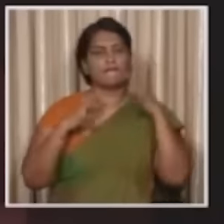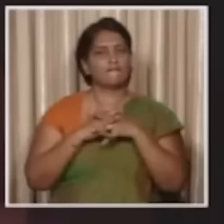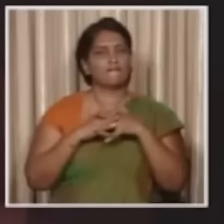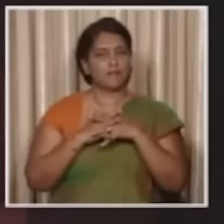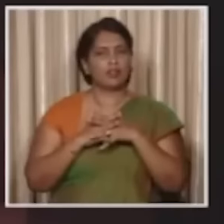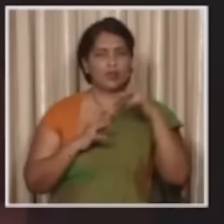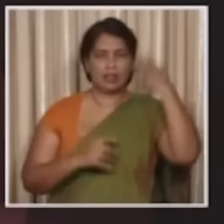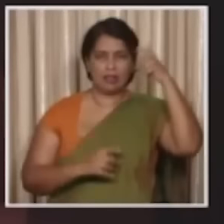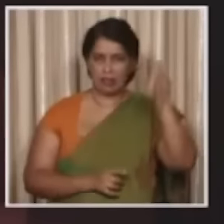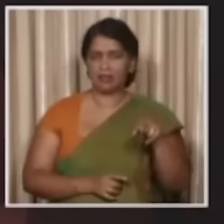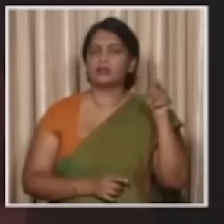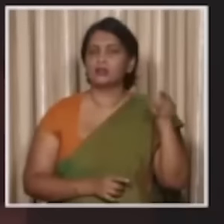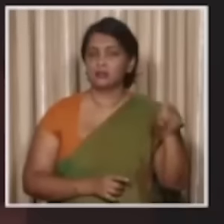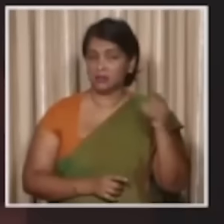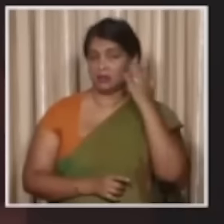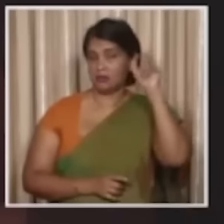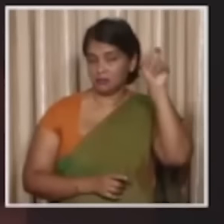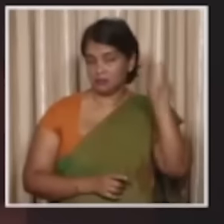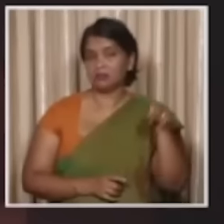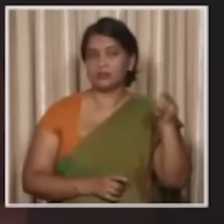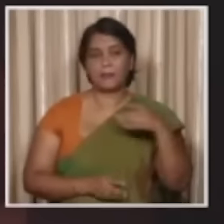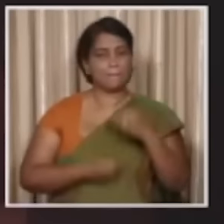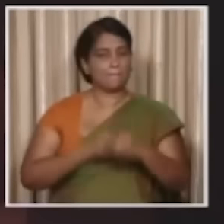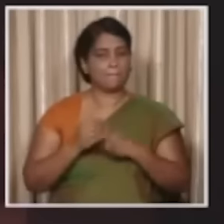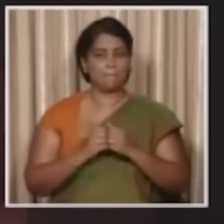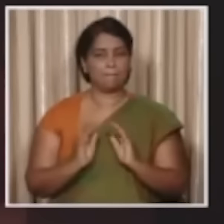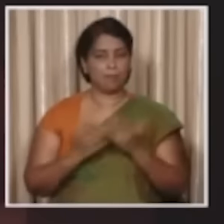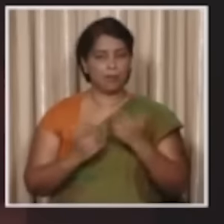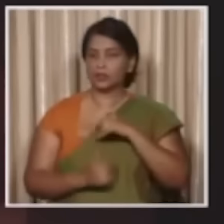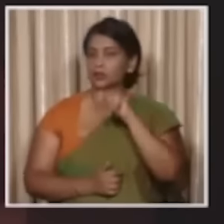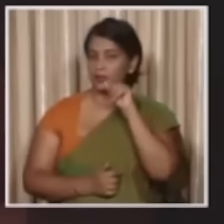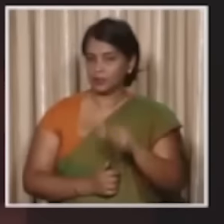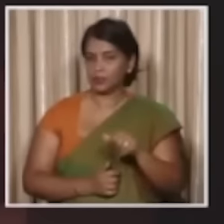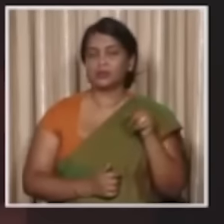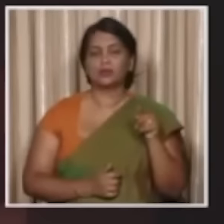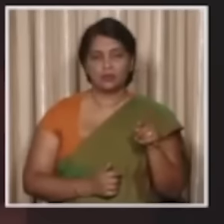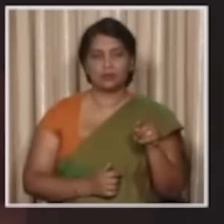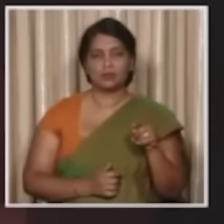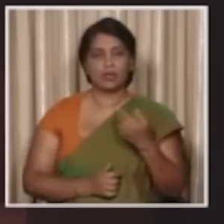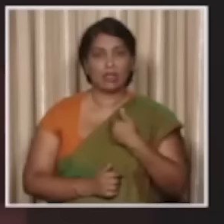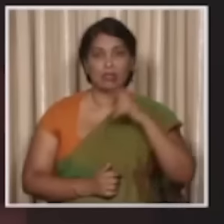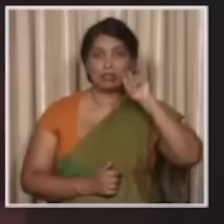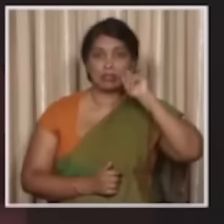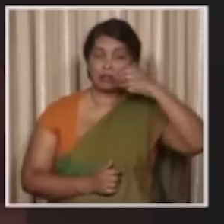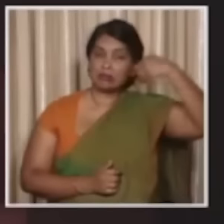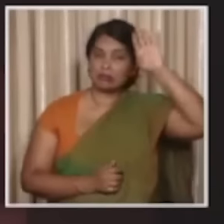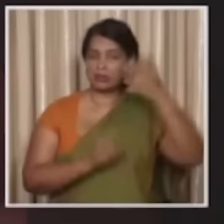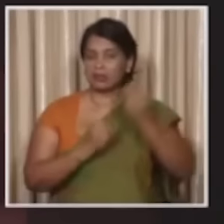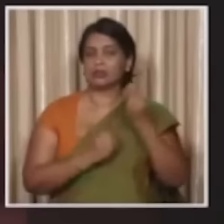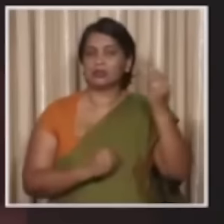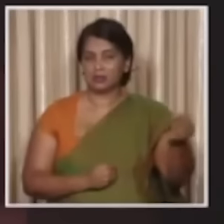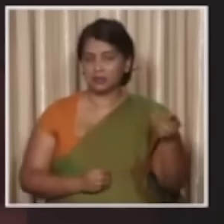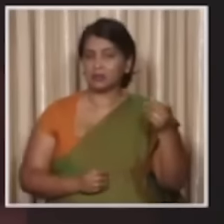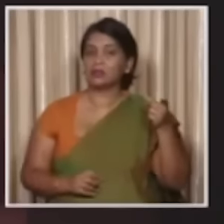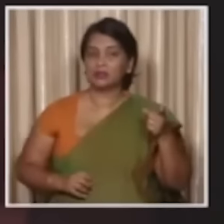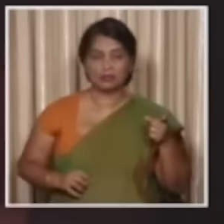මැතිනිය එතුමියගේ ඒ ව්‍යාපාරය ආරම්භ කරේ අත්ත වශයෙන්ම මගේ පියාගේ සමයේ ලබා දුන්නු